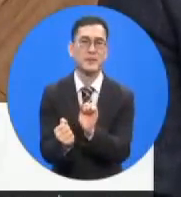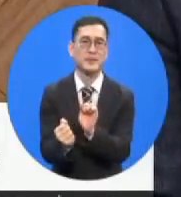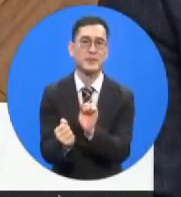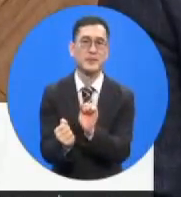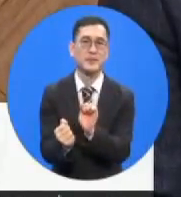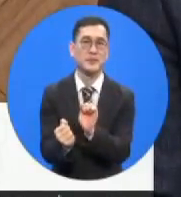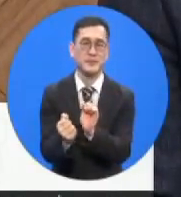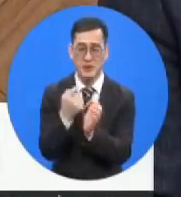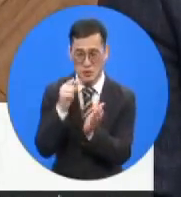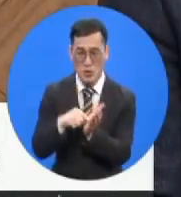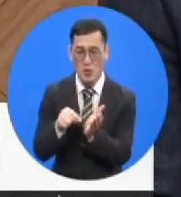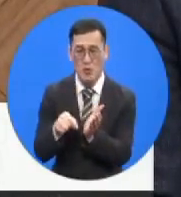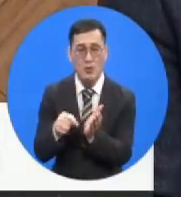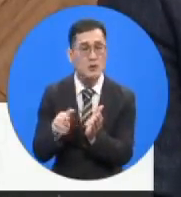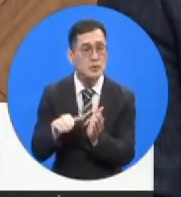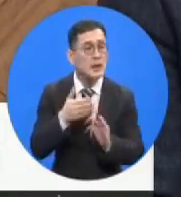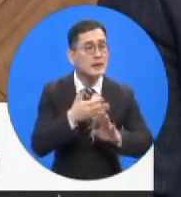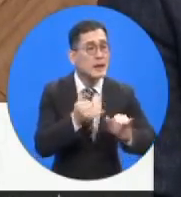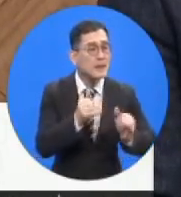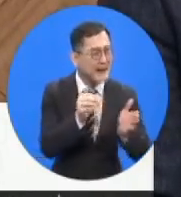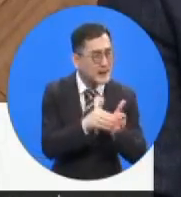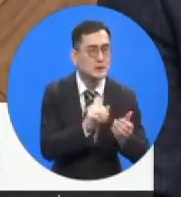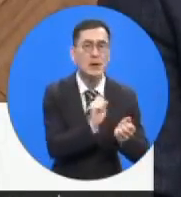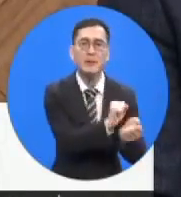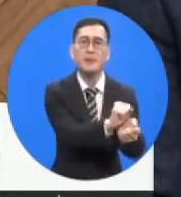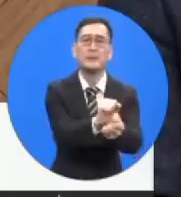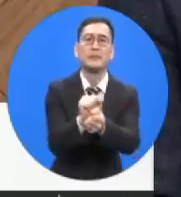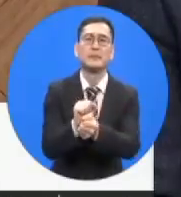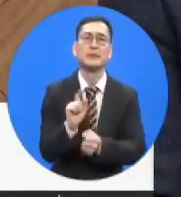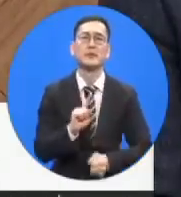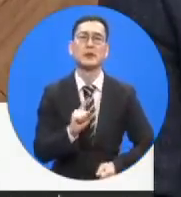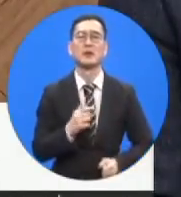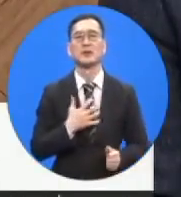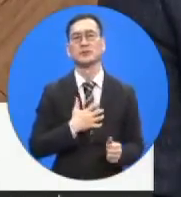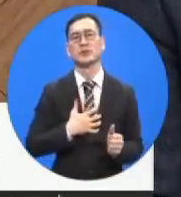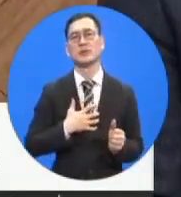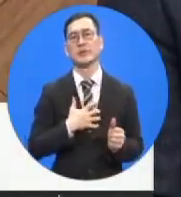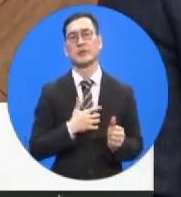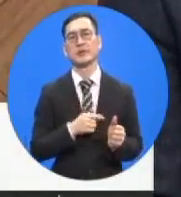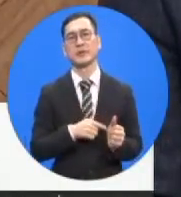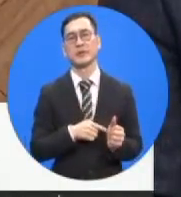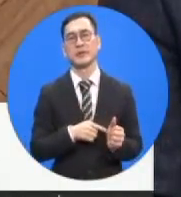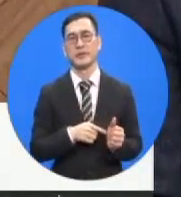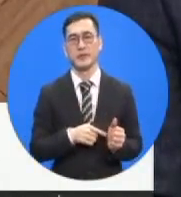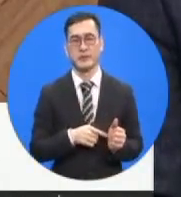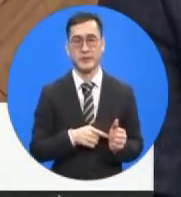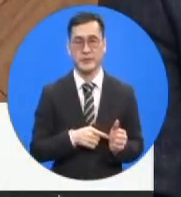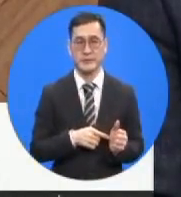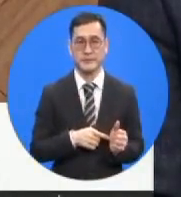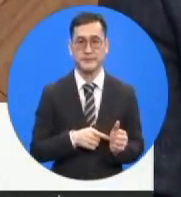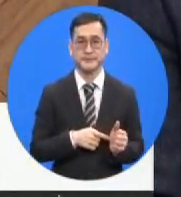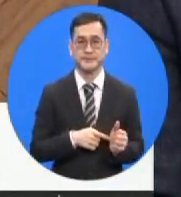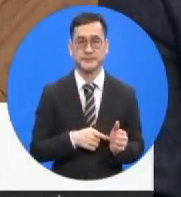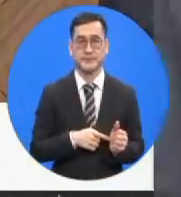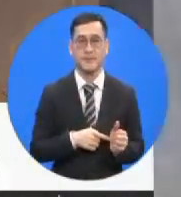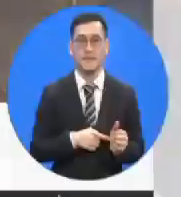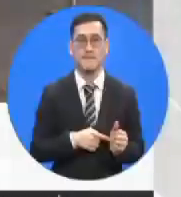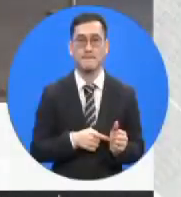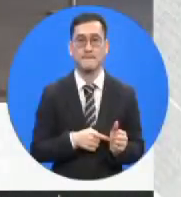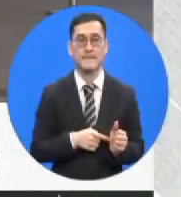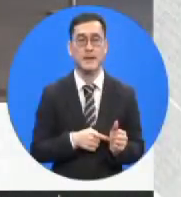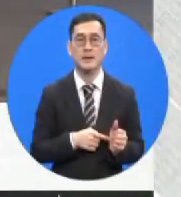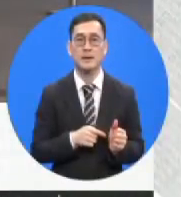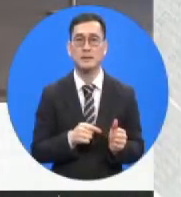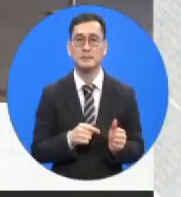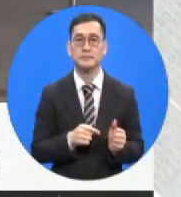정말 심각하게 우려되고요. 사실 걱정했던 부분이었거든요. 네, 맞습니다. 그래서 정말 이 시점에서 시급하게 들여다봐야 될 점은 이